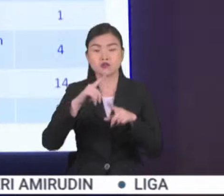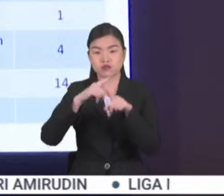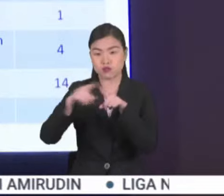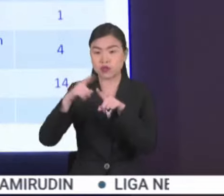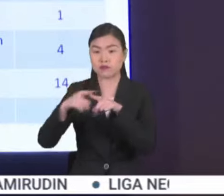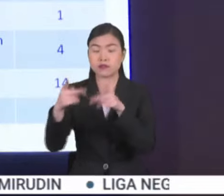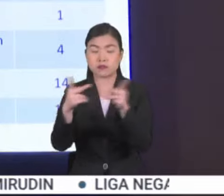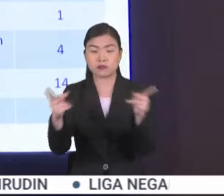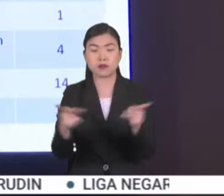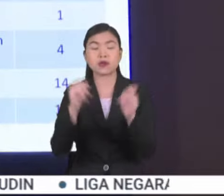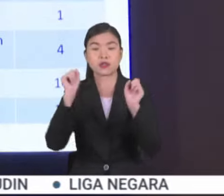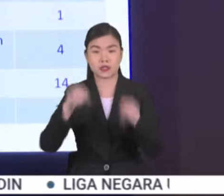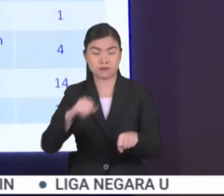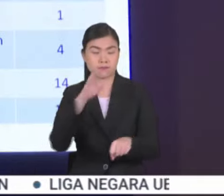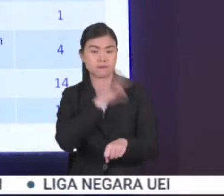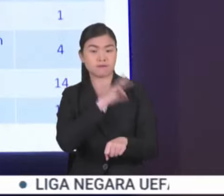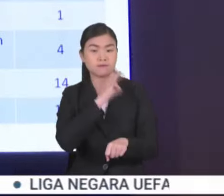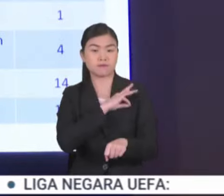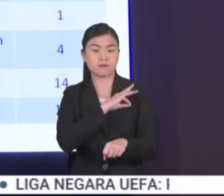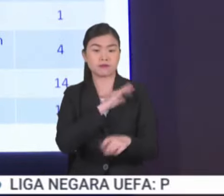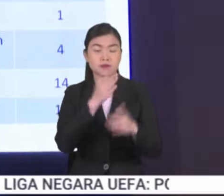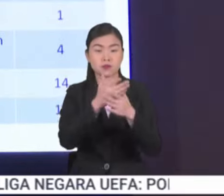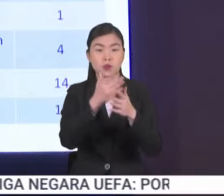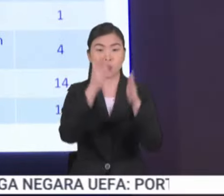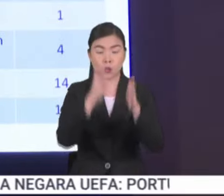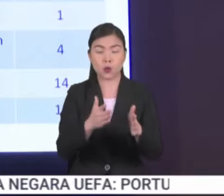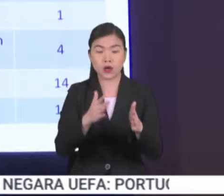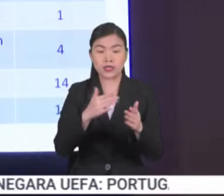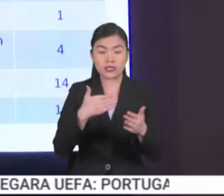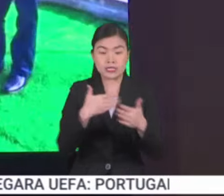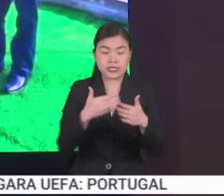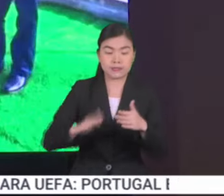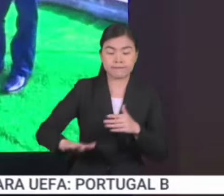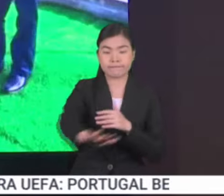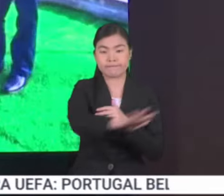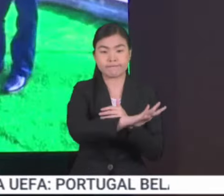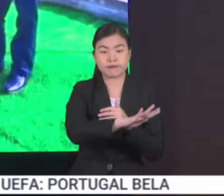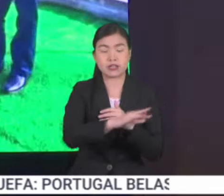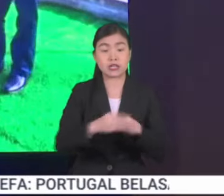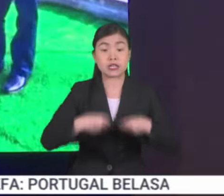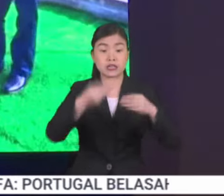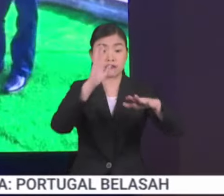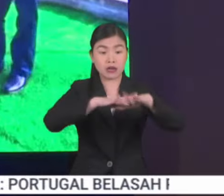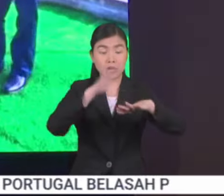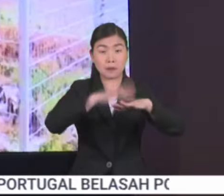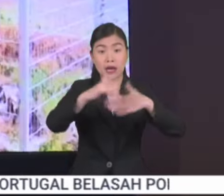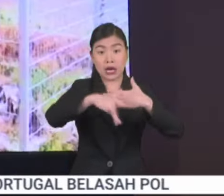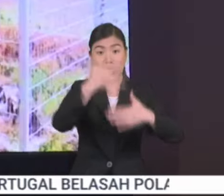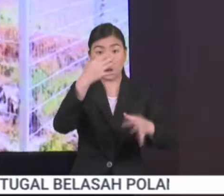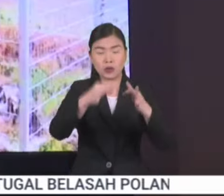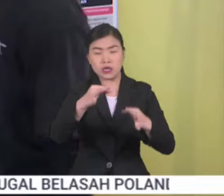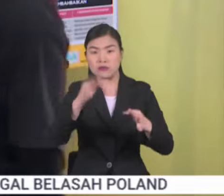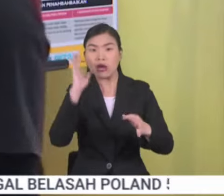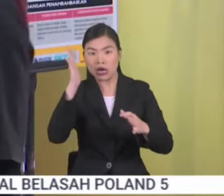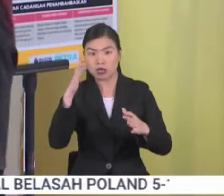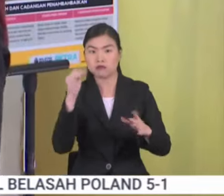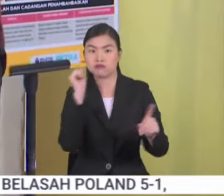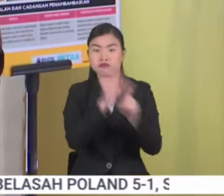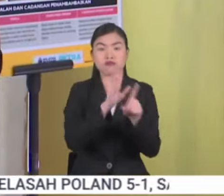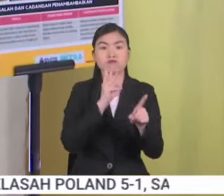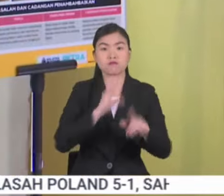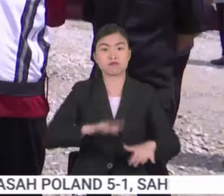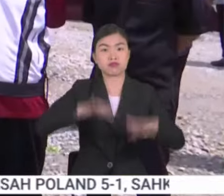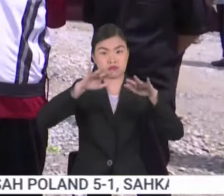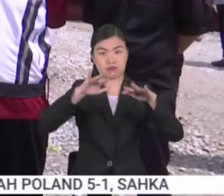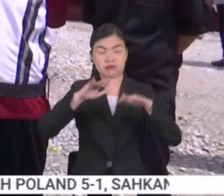Jasin. Ia dapat beri manfaat kepada penduduk sekitar dengan memberi amaran awal sebelum berlakunya bencana banjir. Nurul